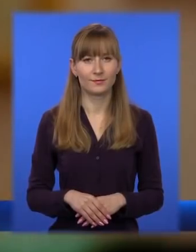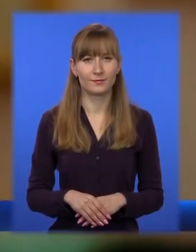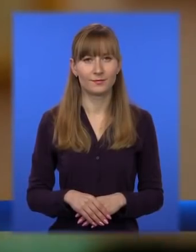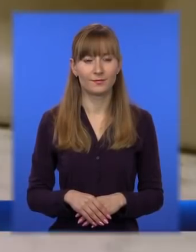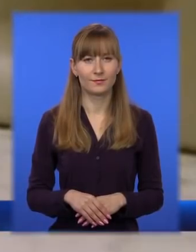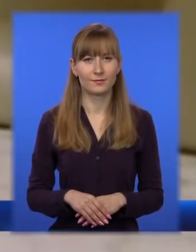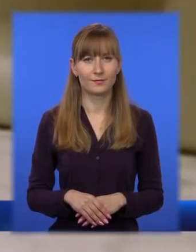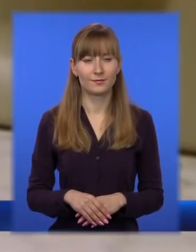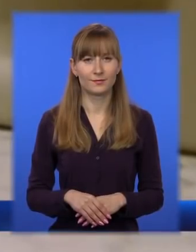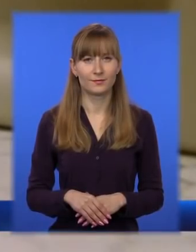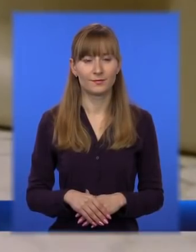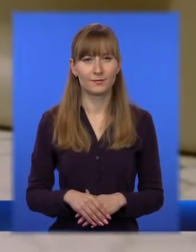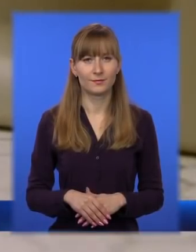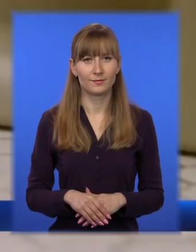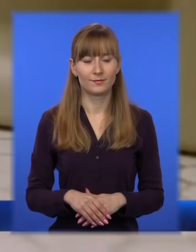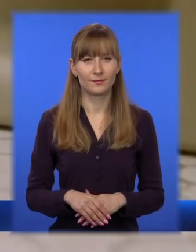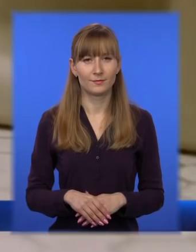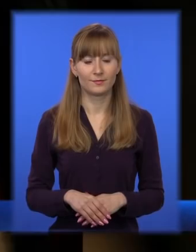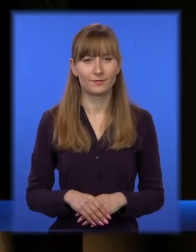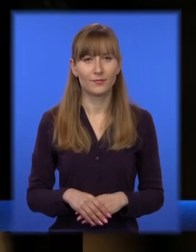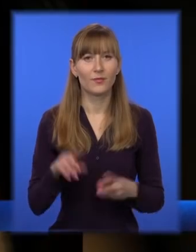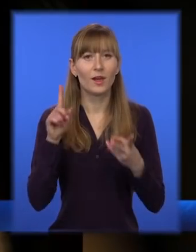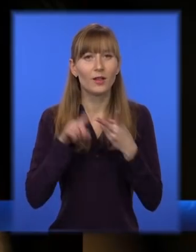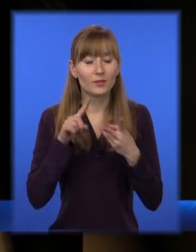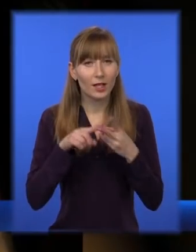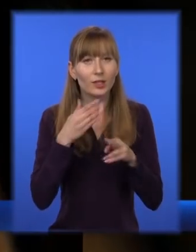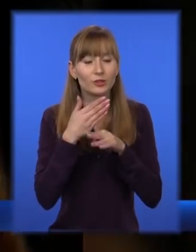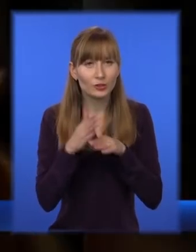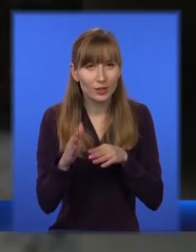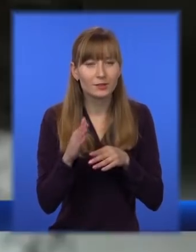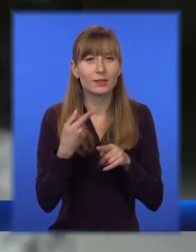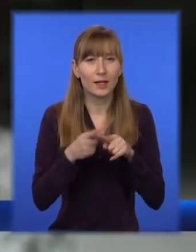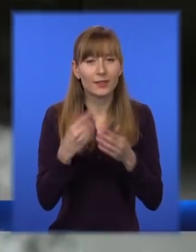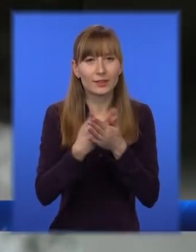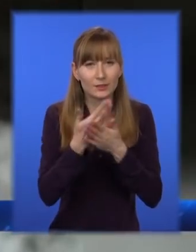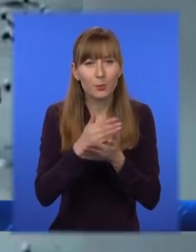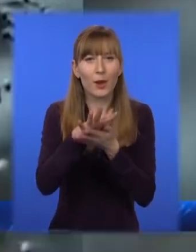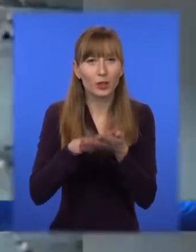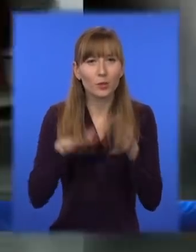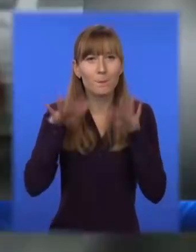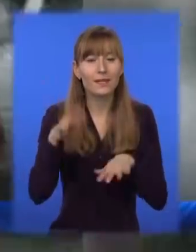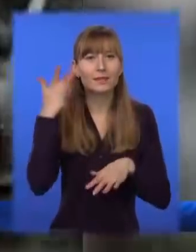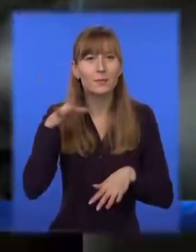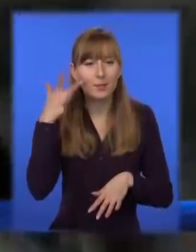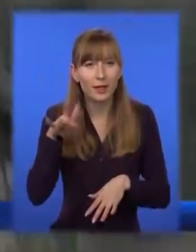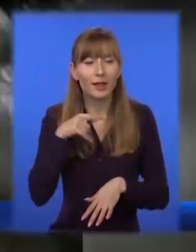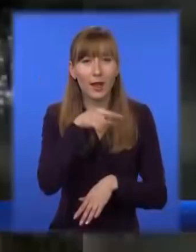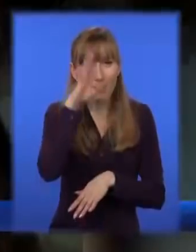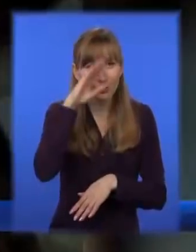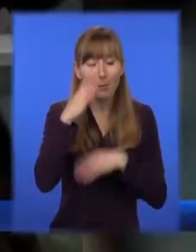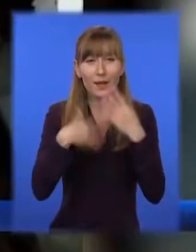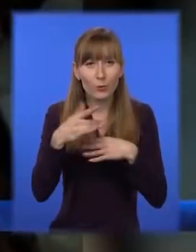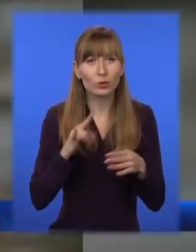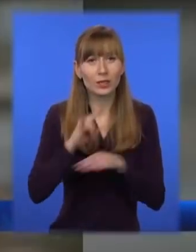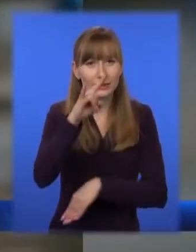I'm dreaming a lot. Друга частина цієї стрічки продовжується у Нью-Йорку. Хлопець переплутав літаки